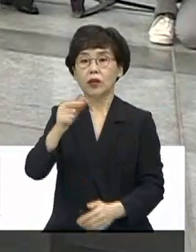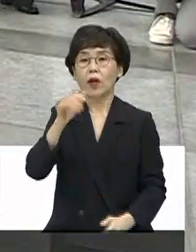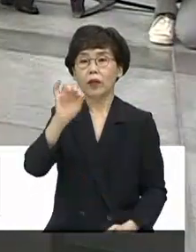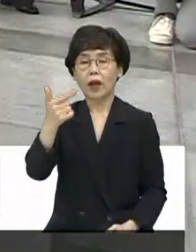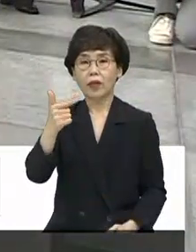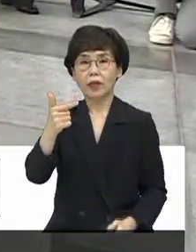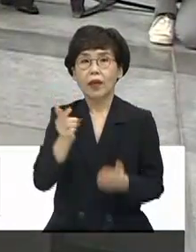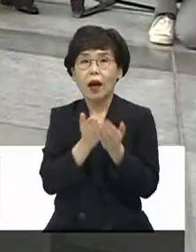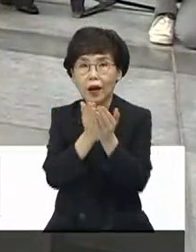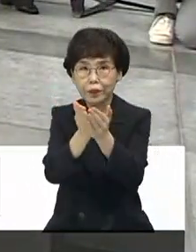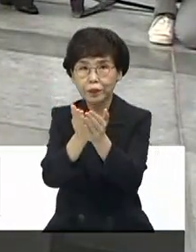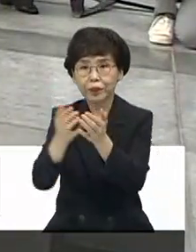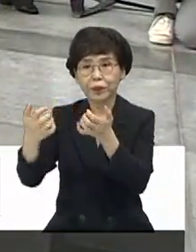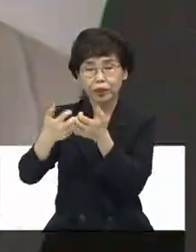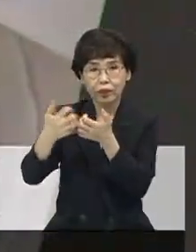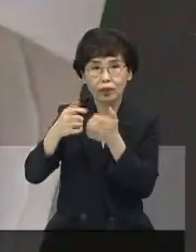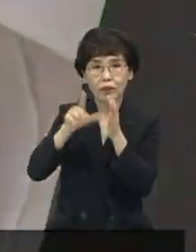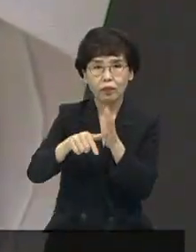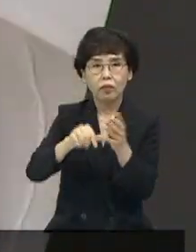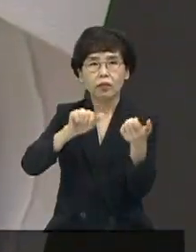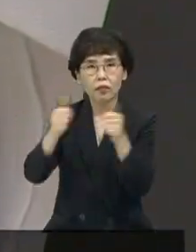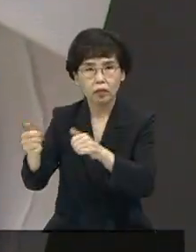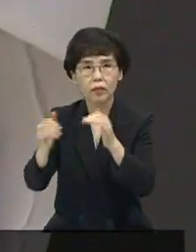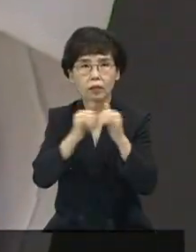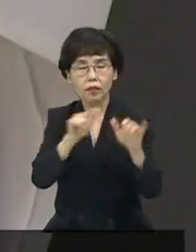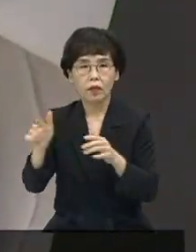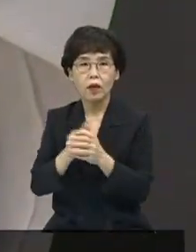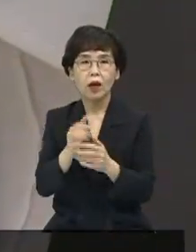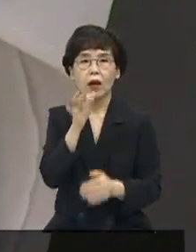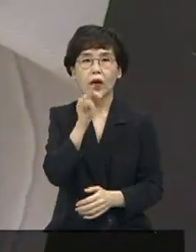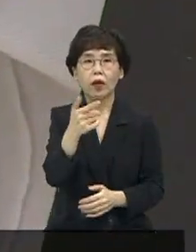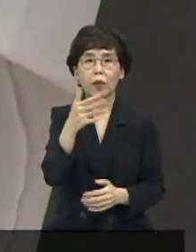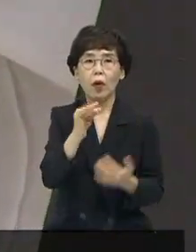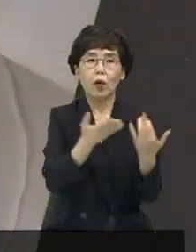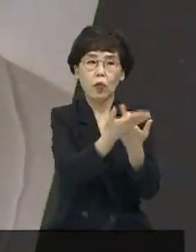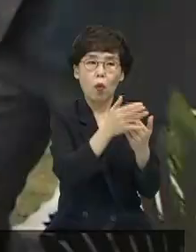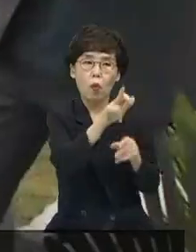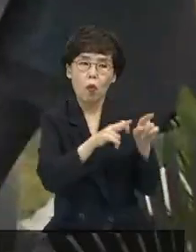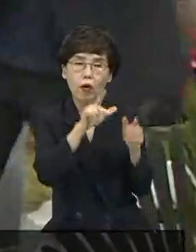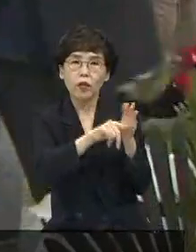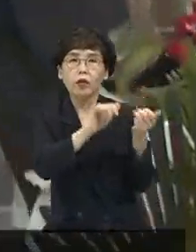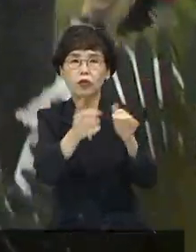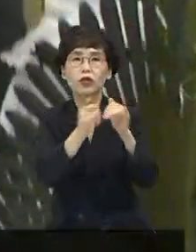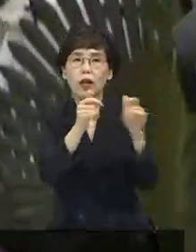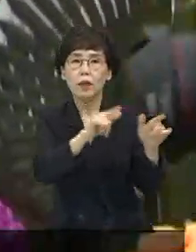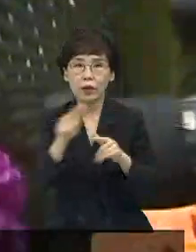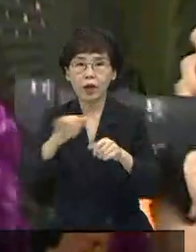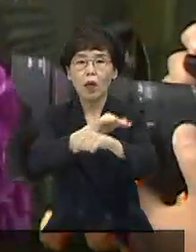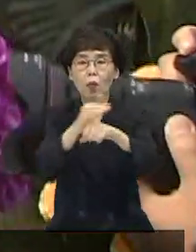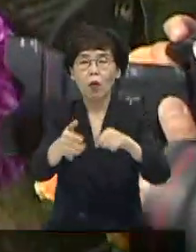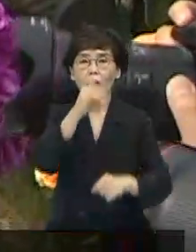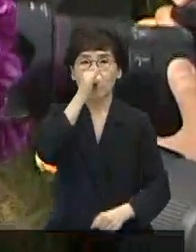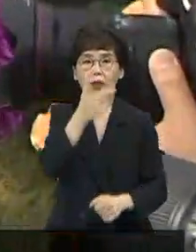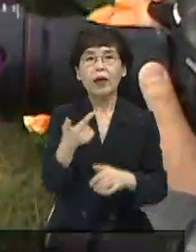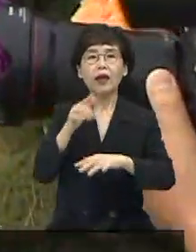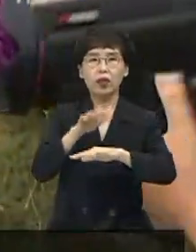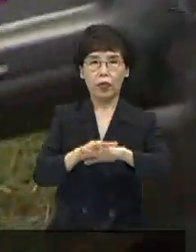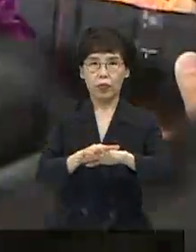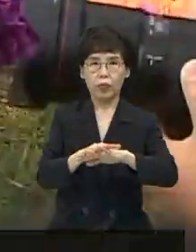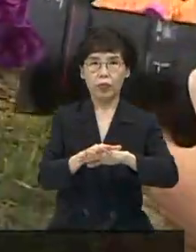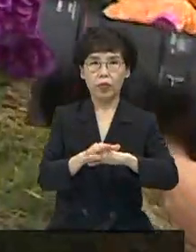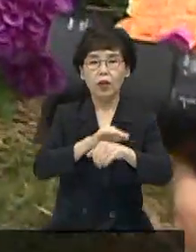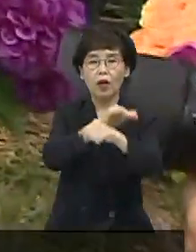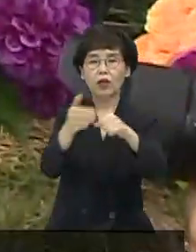용사묘역과 제2연평해전, 연평도 포격 당시 전사자, 마리논 순직장병 묘역 등이 있는 대전현충원을